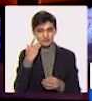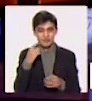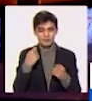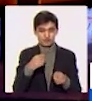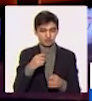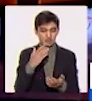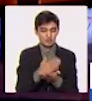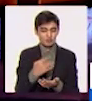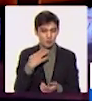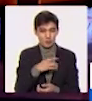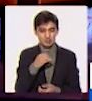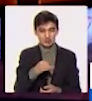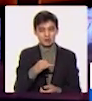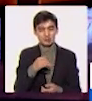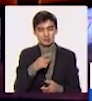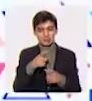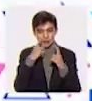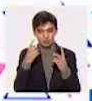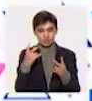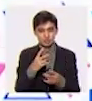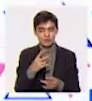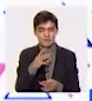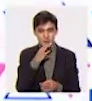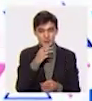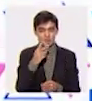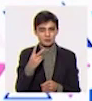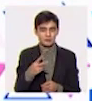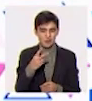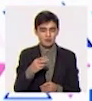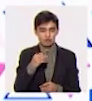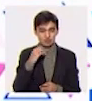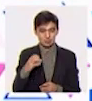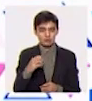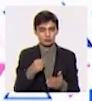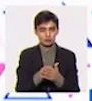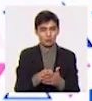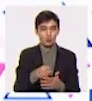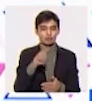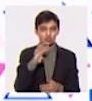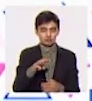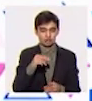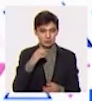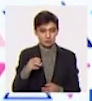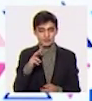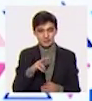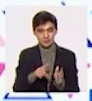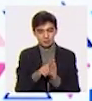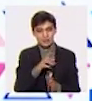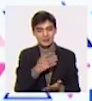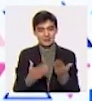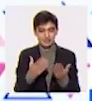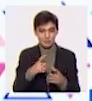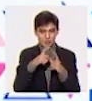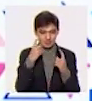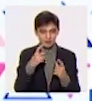да, часто продаемые. Это надо носить в течение 2 до 4 часов. Если маска во время вот